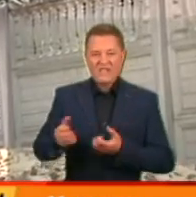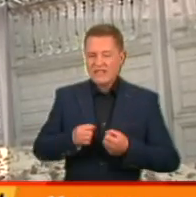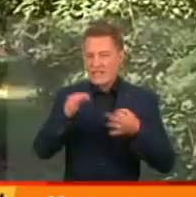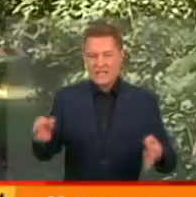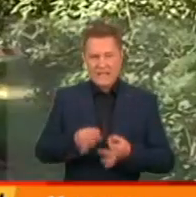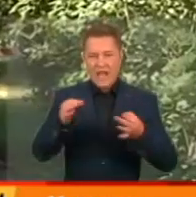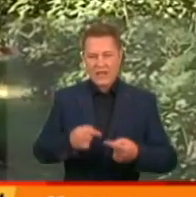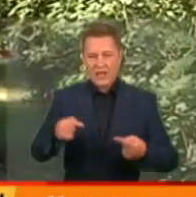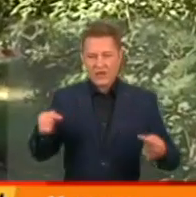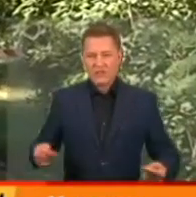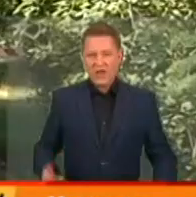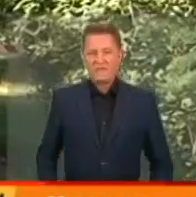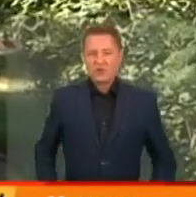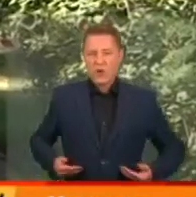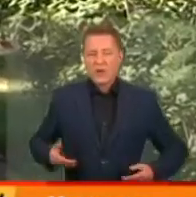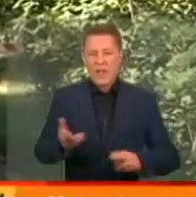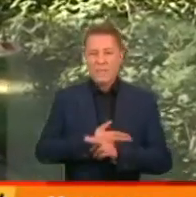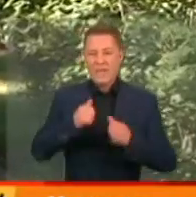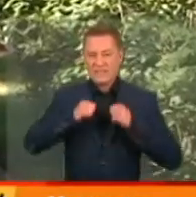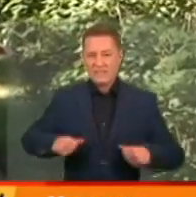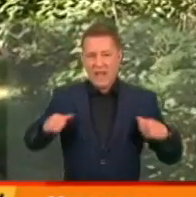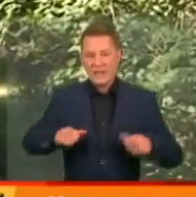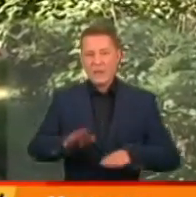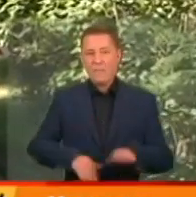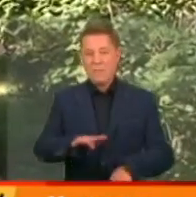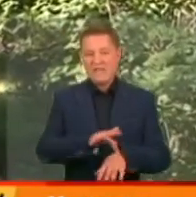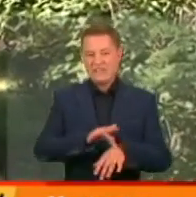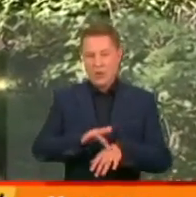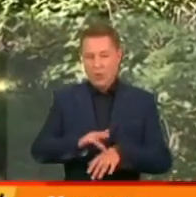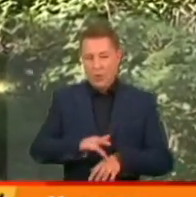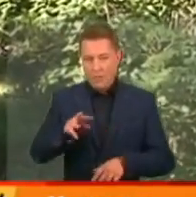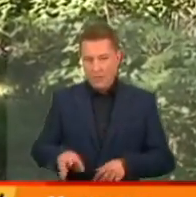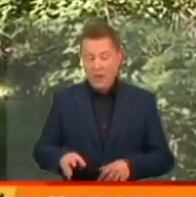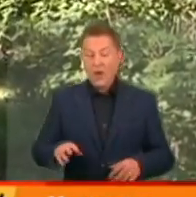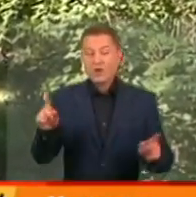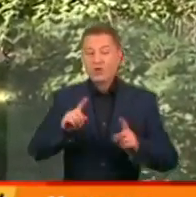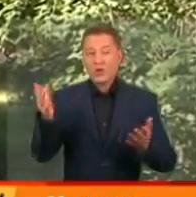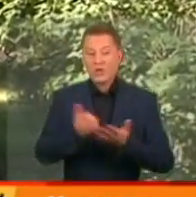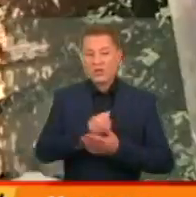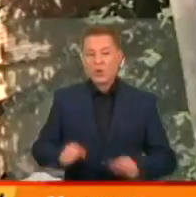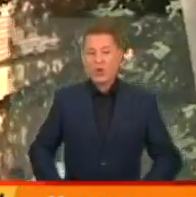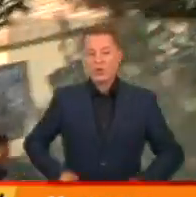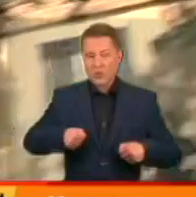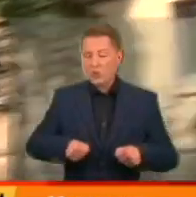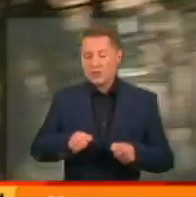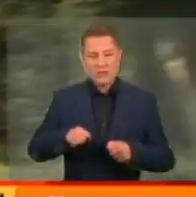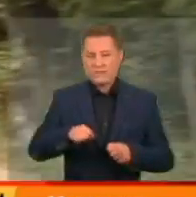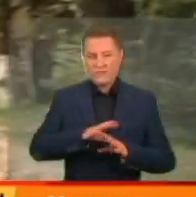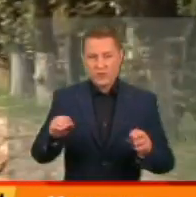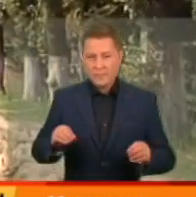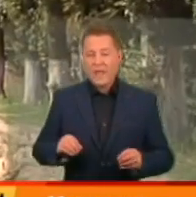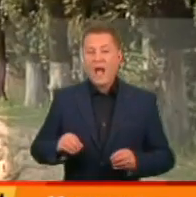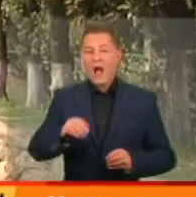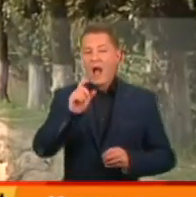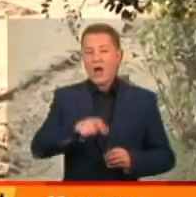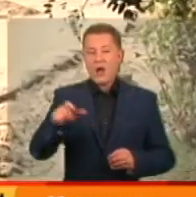будь-яких речей. В шортах, без майки, на босу ногу. Отак от. Що знайшов, знайшов шорти, одяг і вибіжав. На вулицю висипали